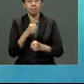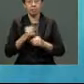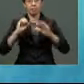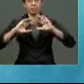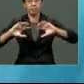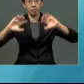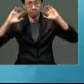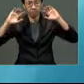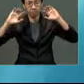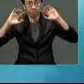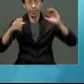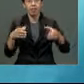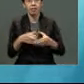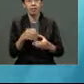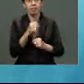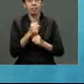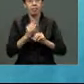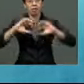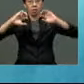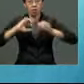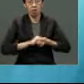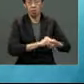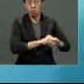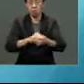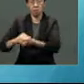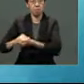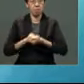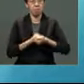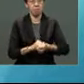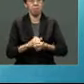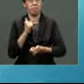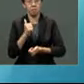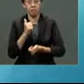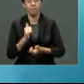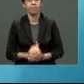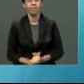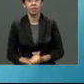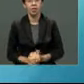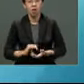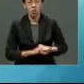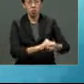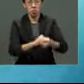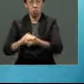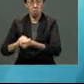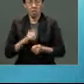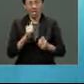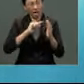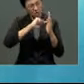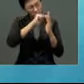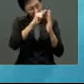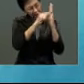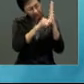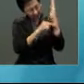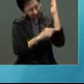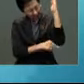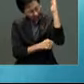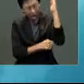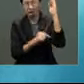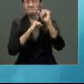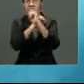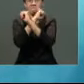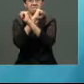ฐเกือบทุกที่ทุกแห่งร่วมมือกันอย่างดีที่เราเรียกว่าซีลขอบของประเทศทั้งหลายเนี่ยนะครับการ